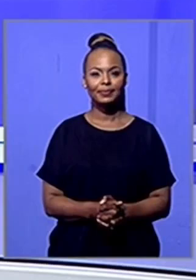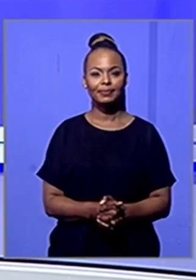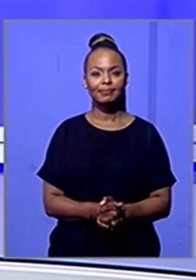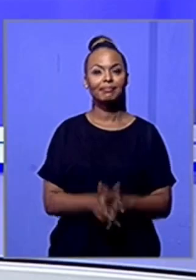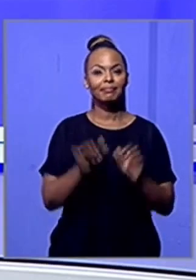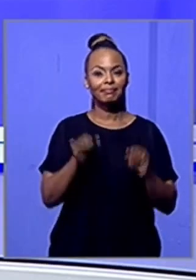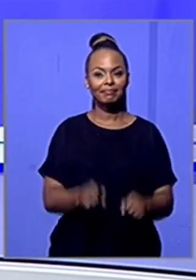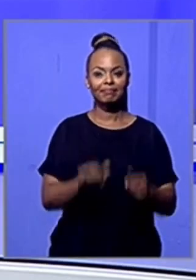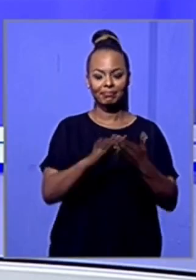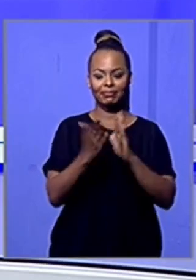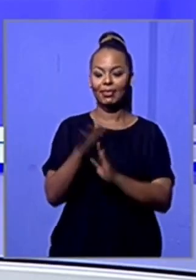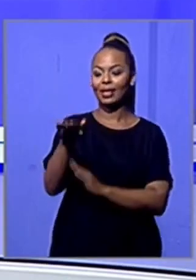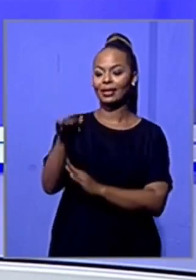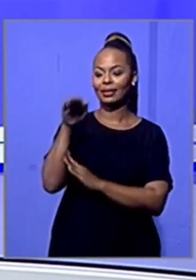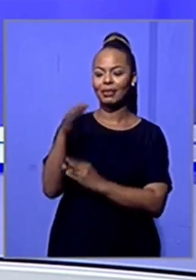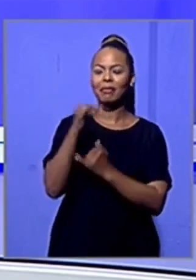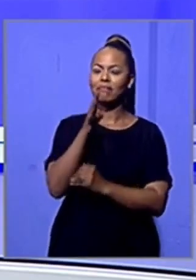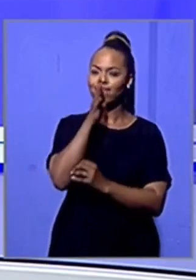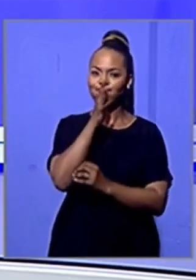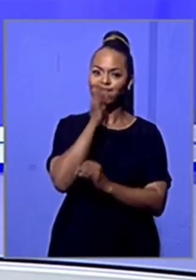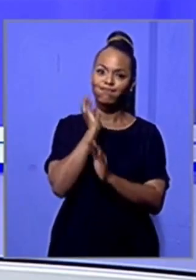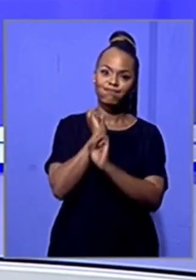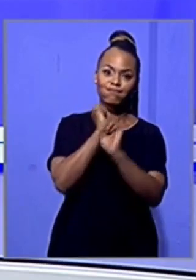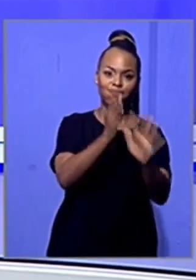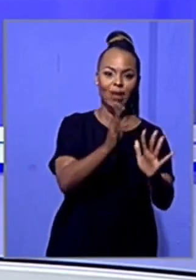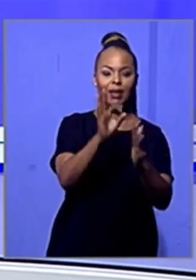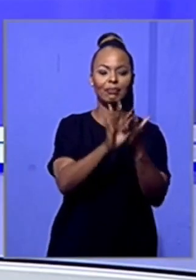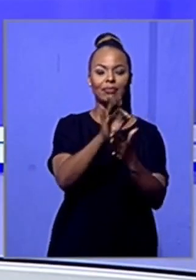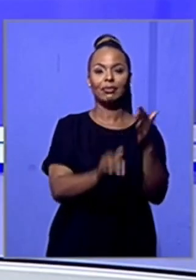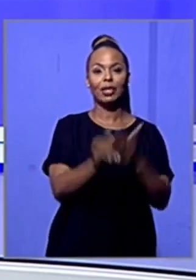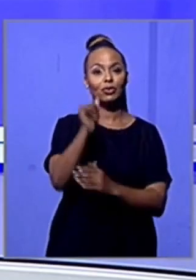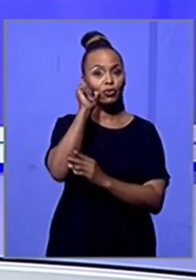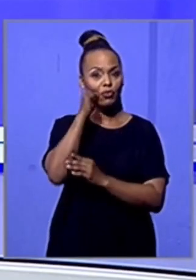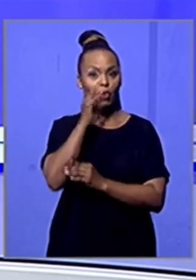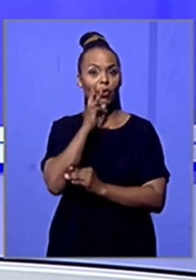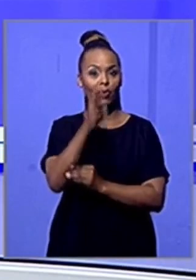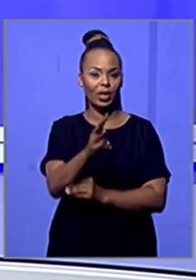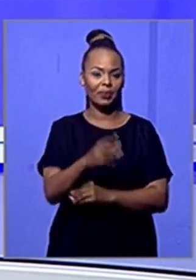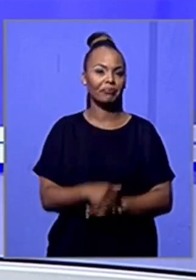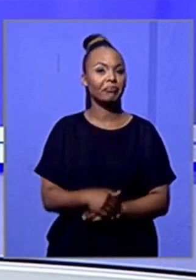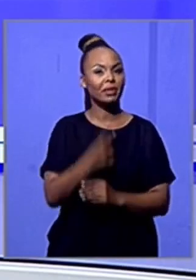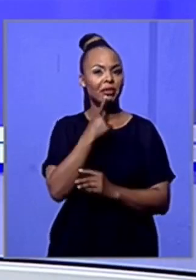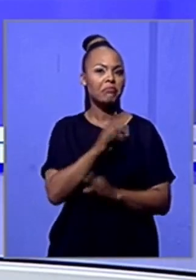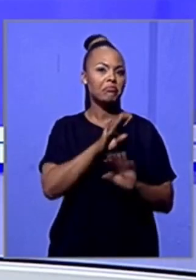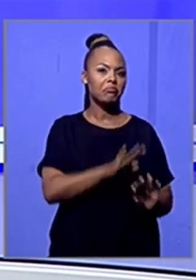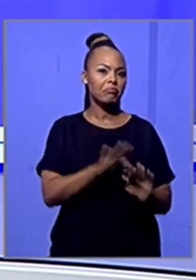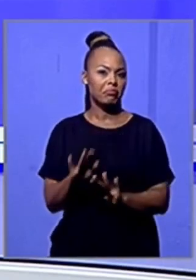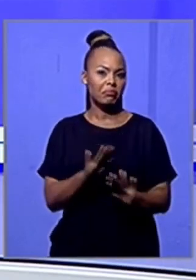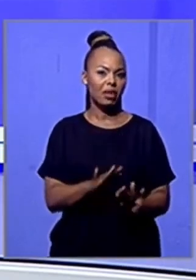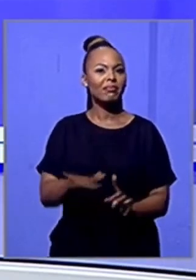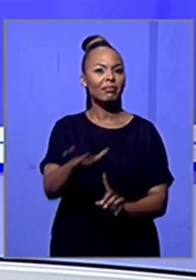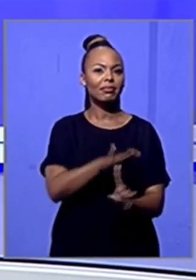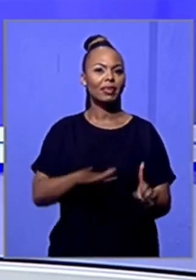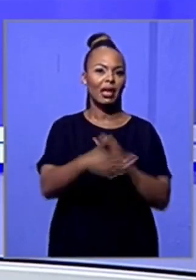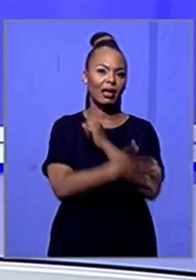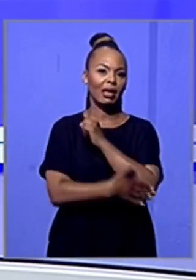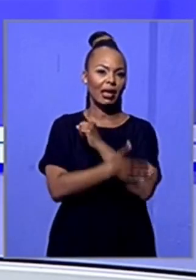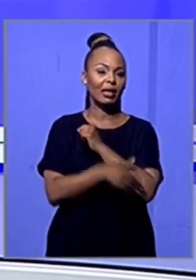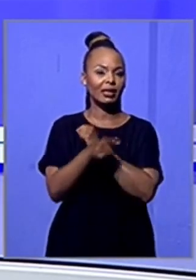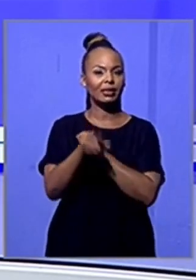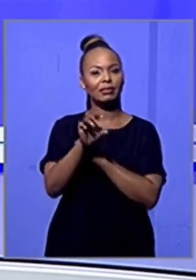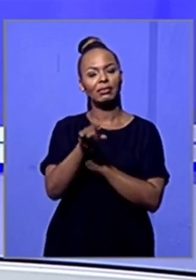Baagi ba Zimbabwe ba le dikete ba solofetse go leba kwa ditlhophong ka moso mme go begwa fa maemo a ritibetse kwa nageng eno ya